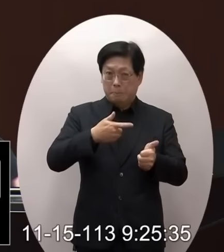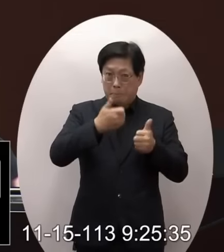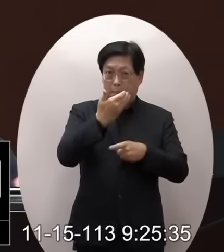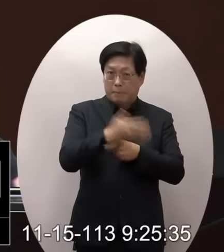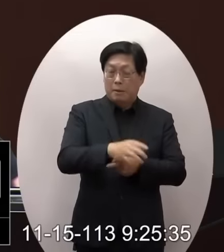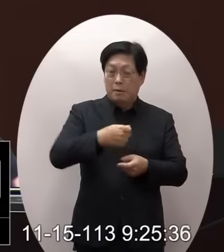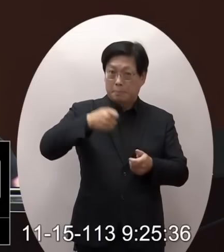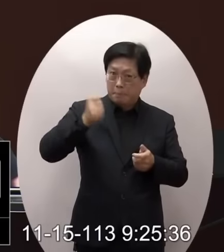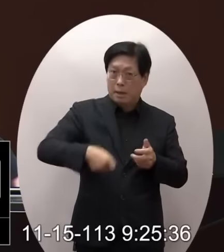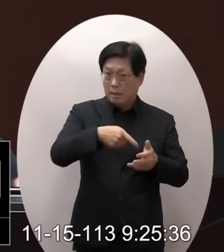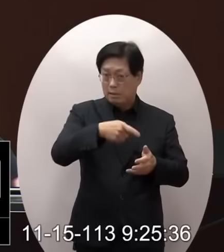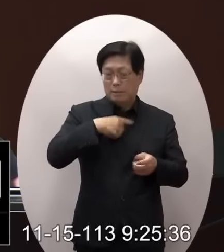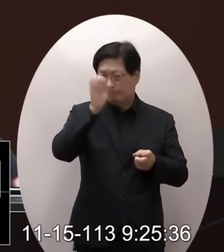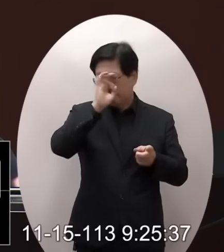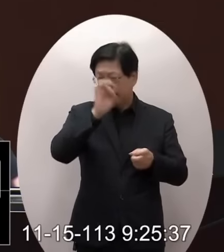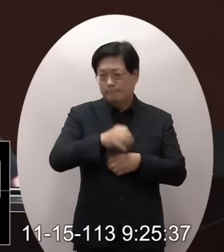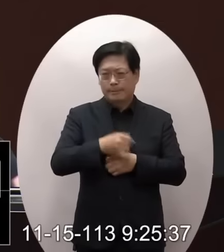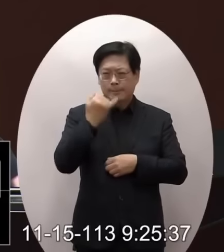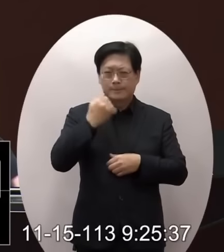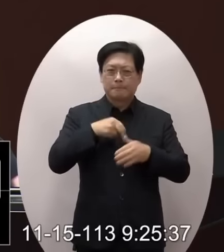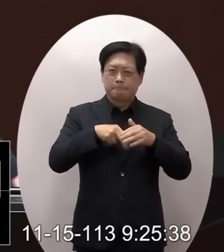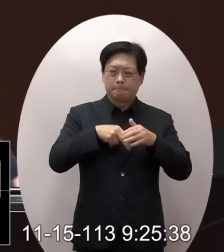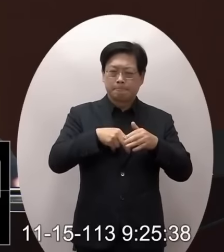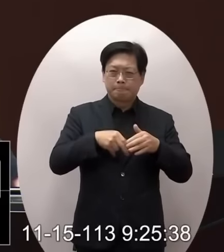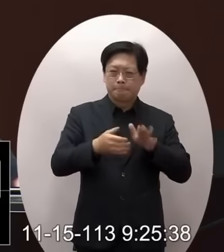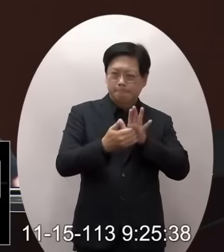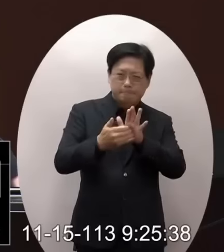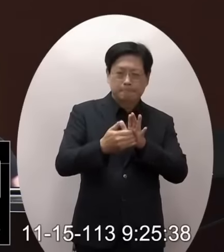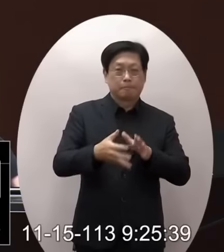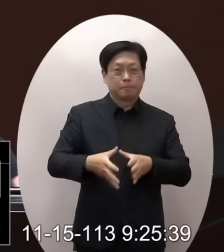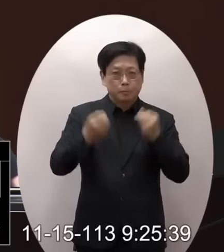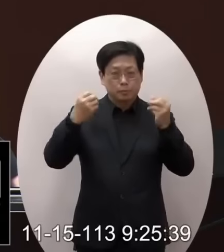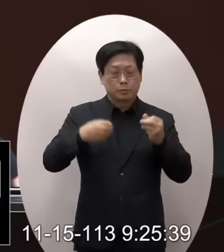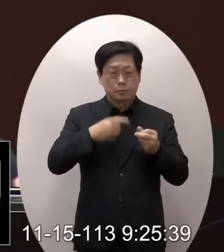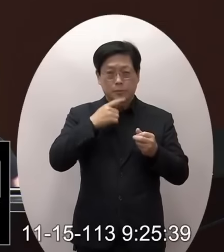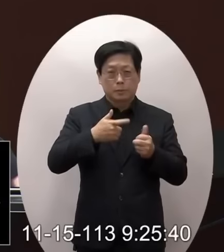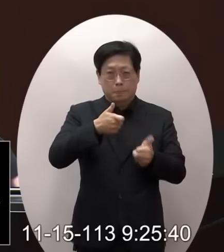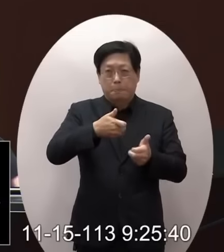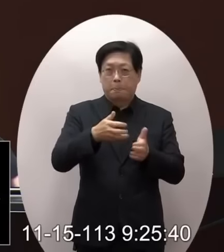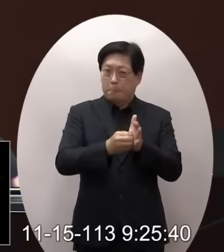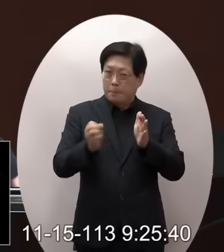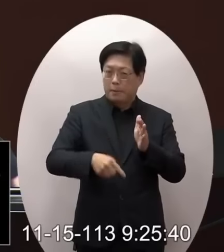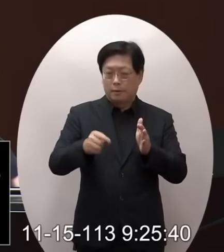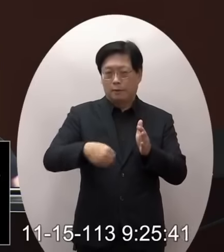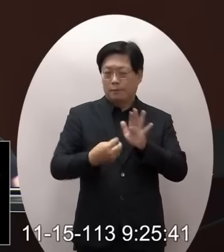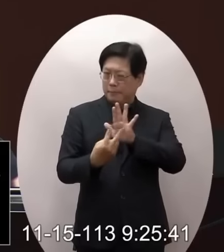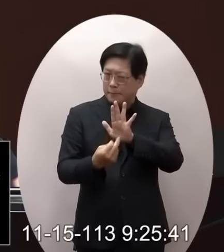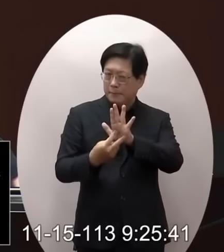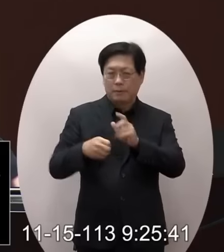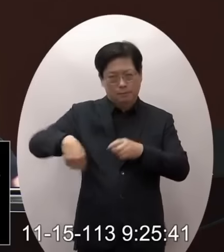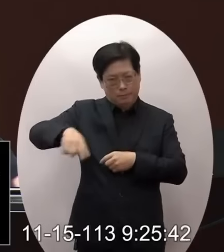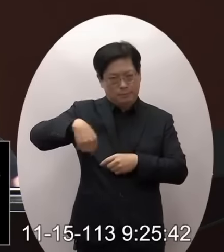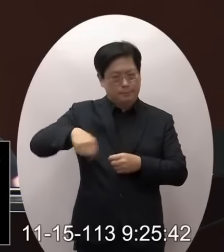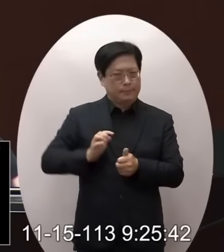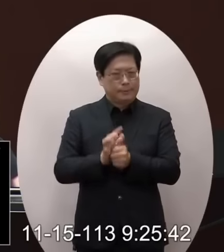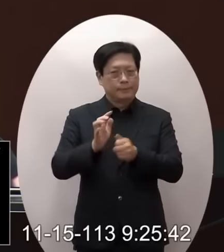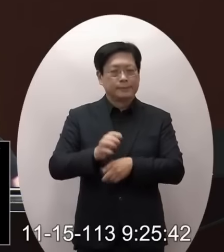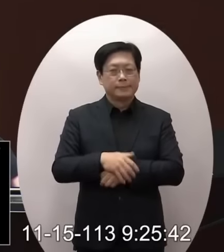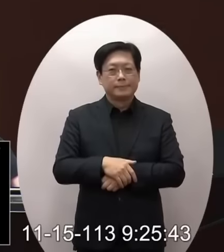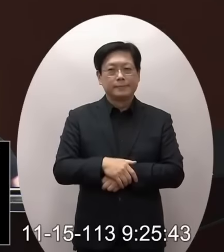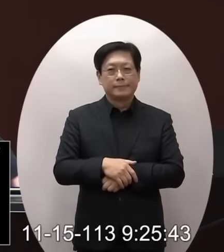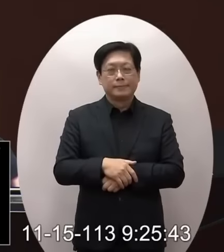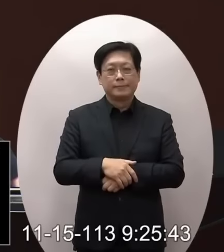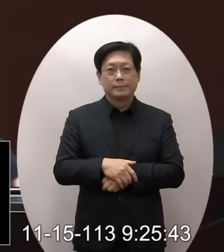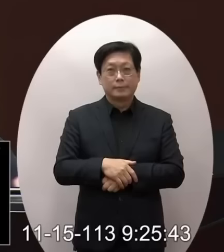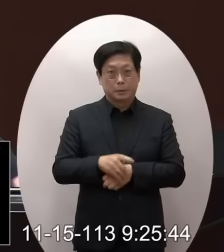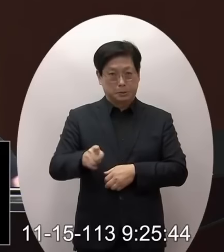去找出逃脱逃死的一个理由的一群人，财